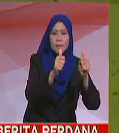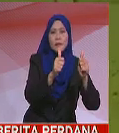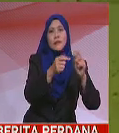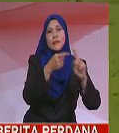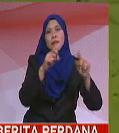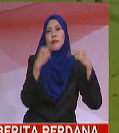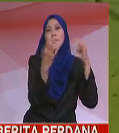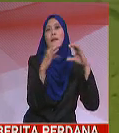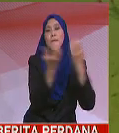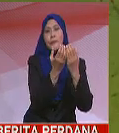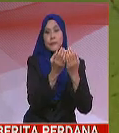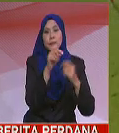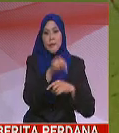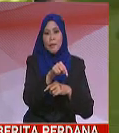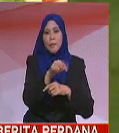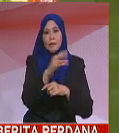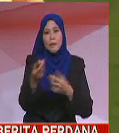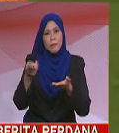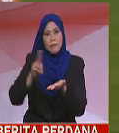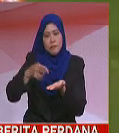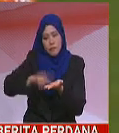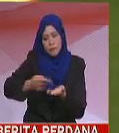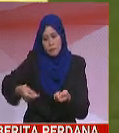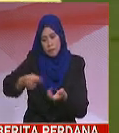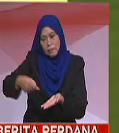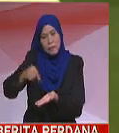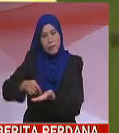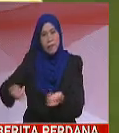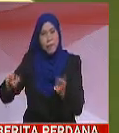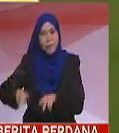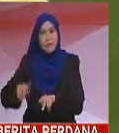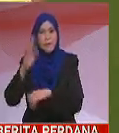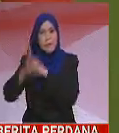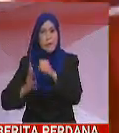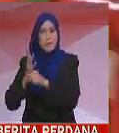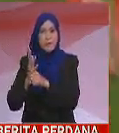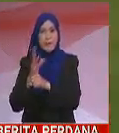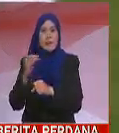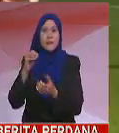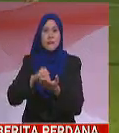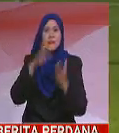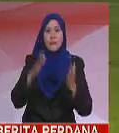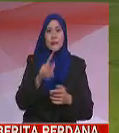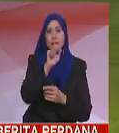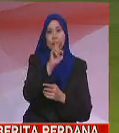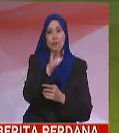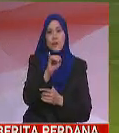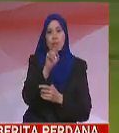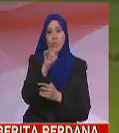Brugge. Lokman sebelum ini mendatangi kontrak 5 tahun bersama Kevin Kortrijk, klub dimiliki jutawan Tan Sri